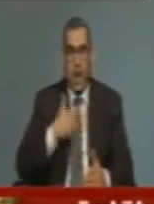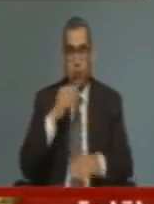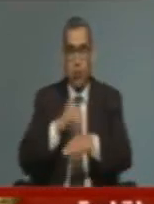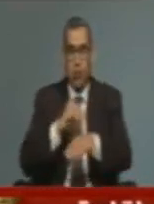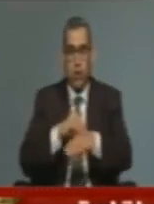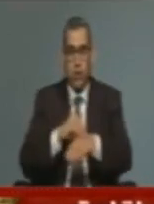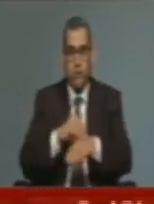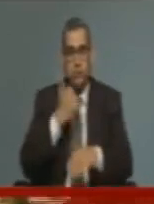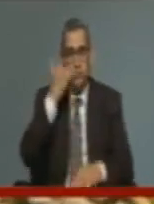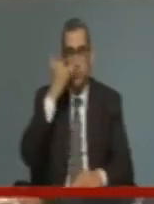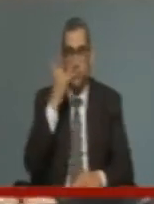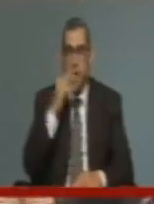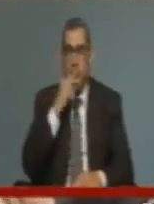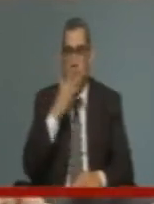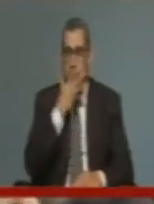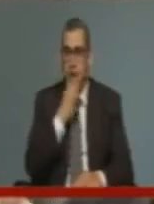جميلة جدا.